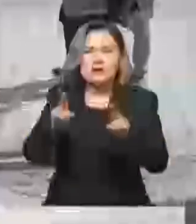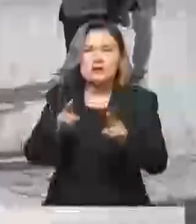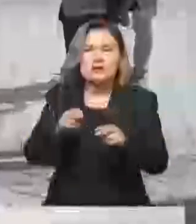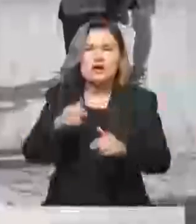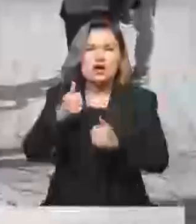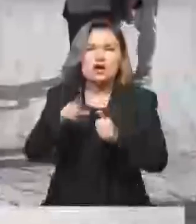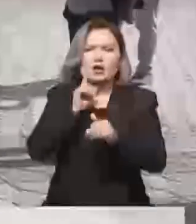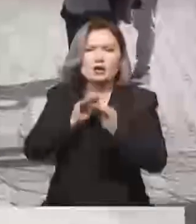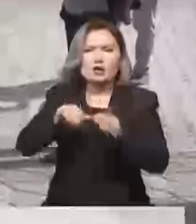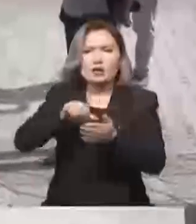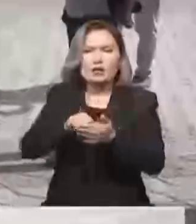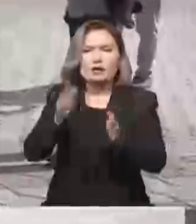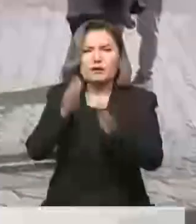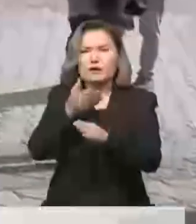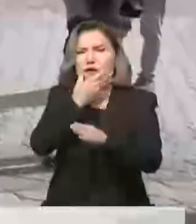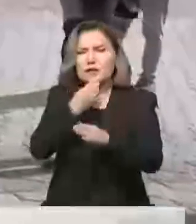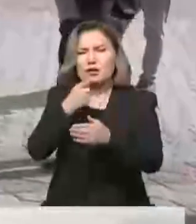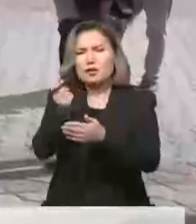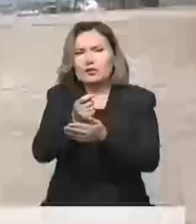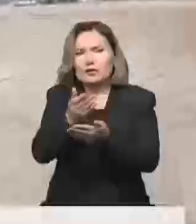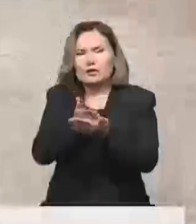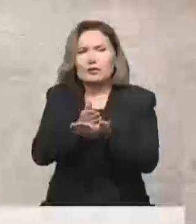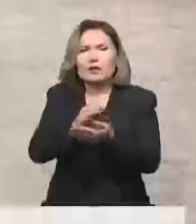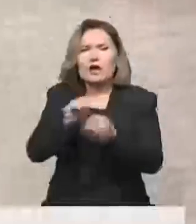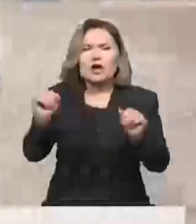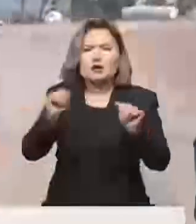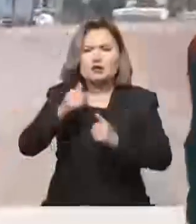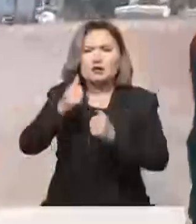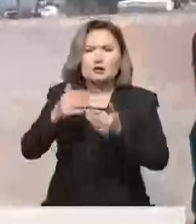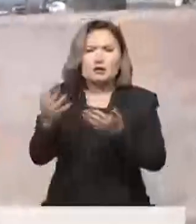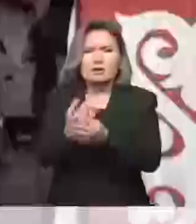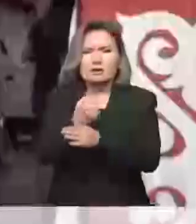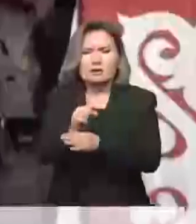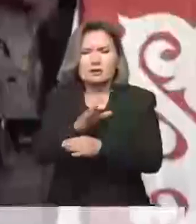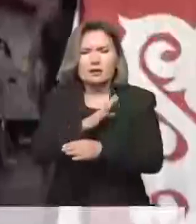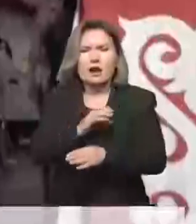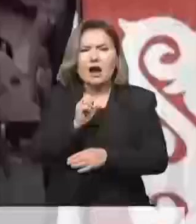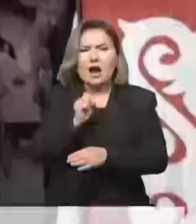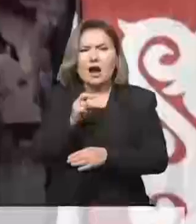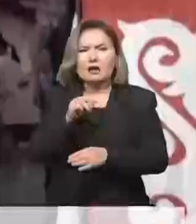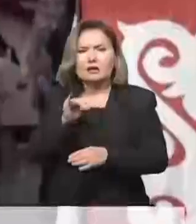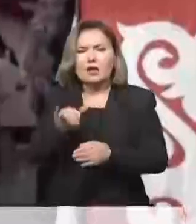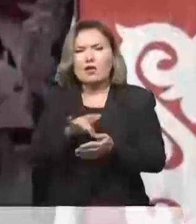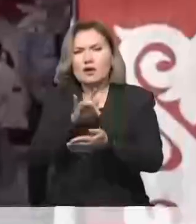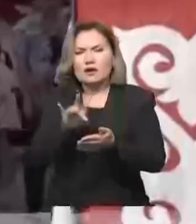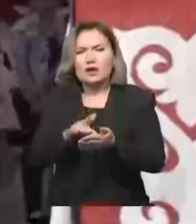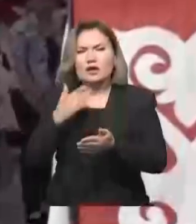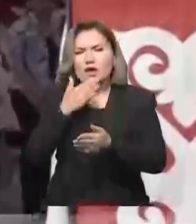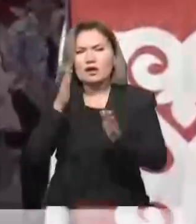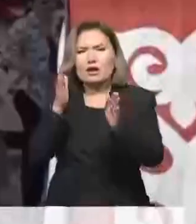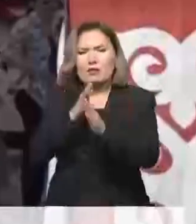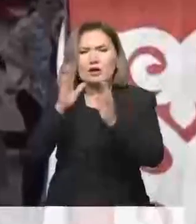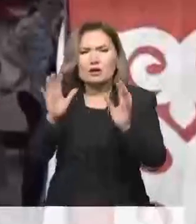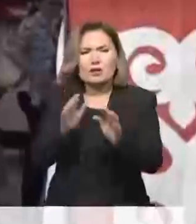батаға майлы бояу мен табиғаттың сұлу көрінісін салды. Көпшілік спорттық сайыстарда сынға түсті. Ақтау қаласында осындай экофестивальдар көп